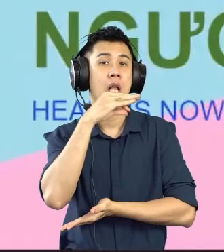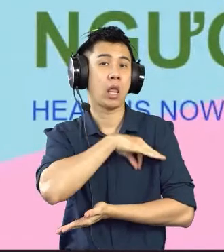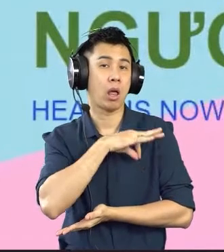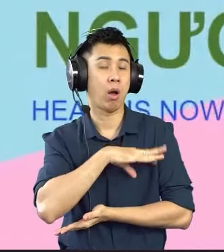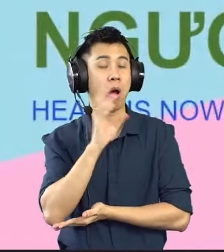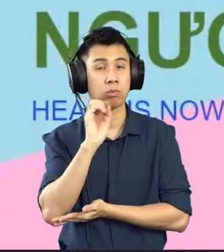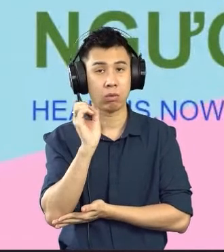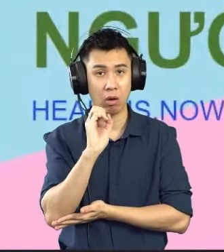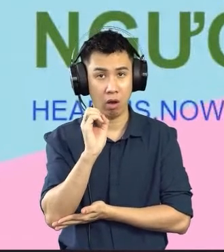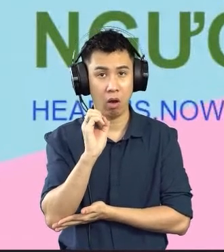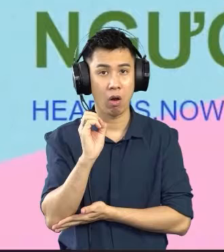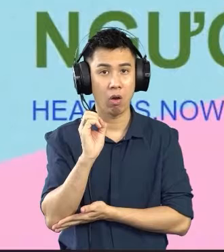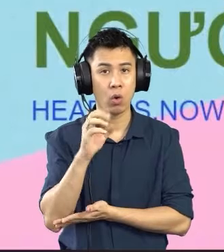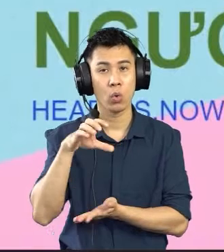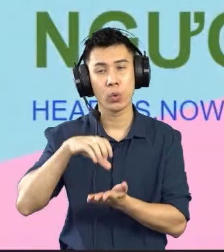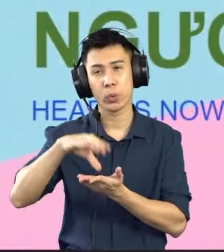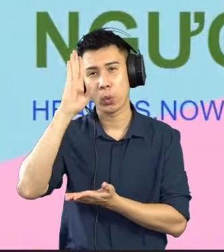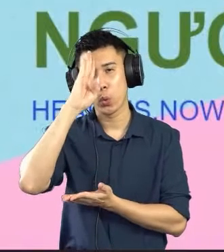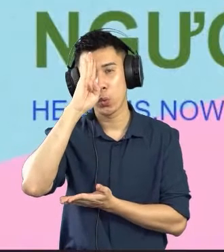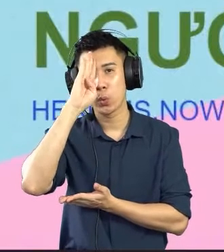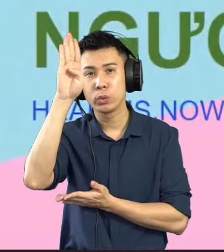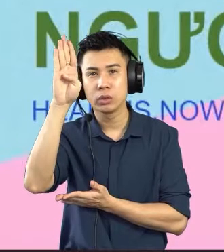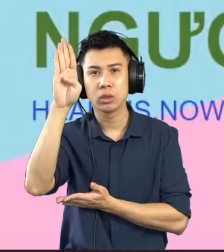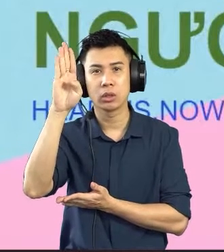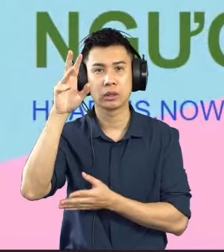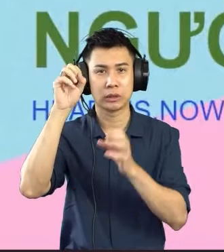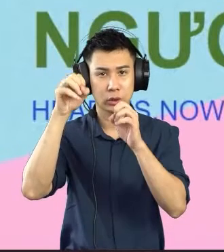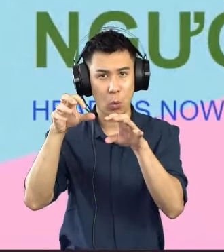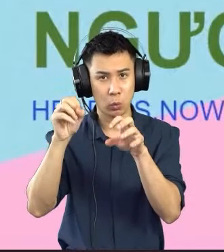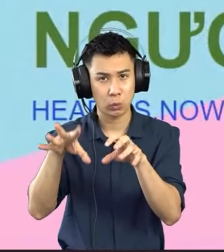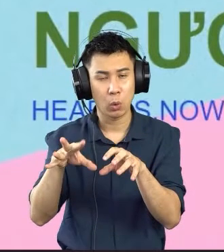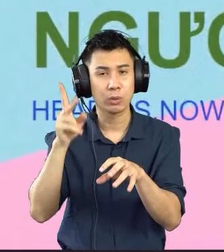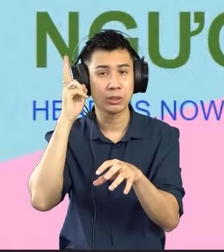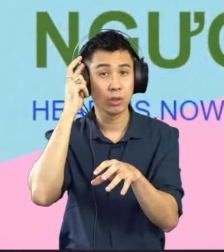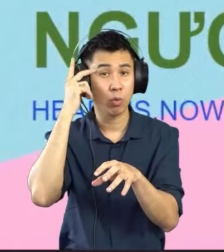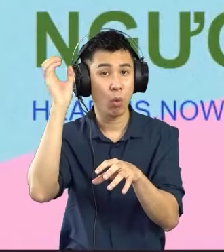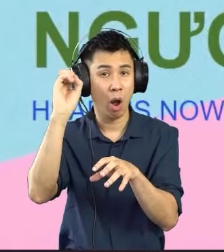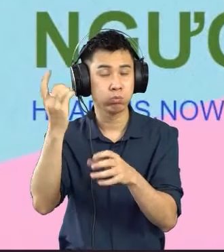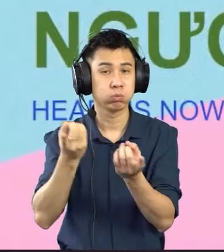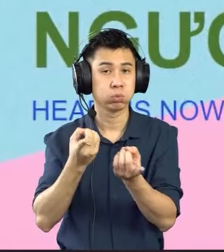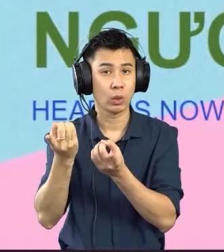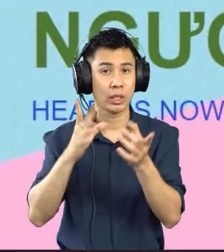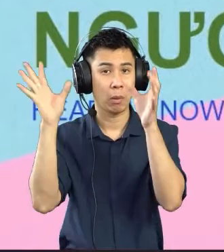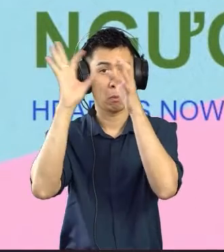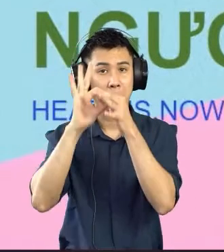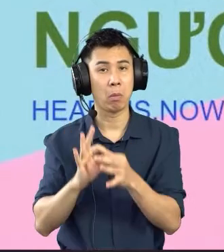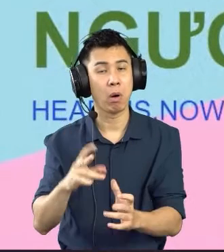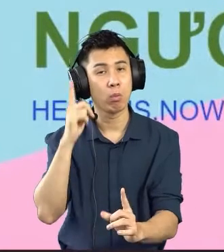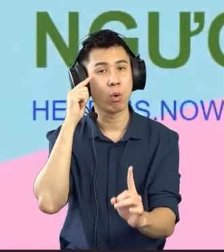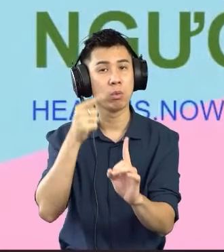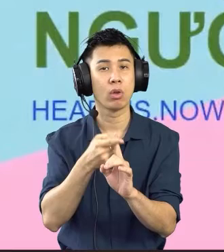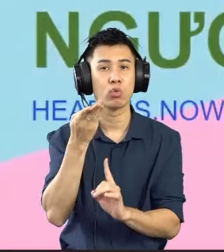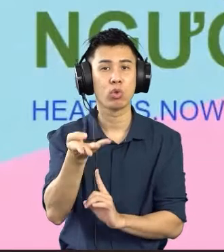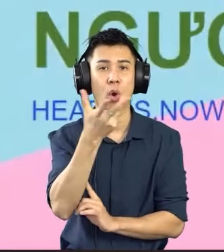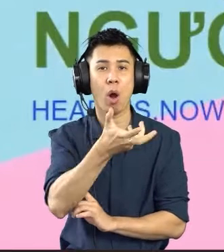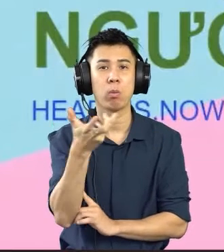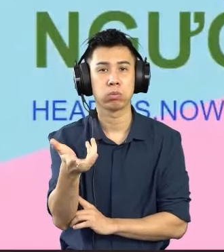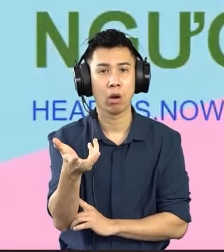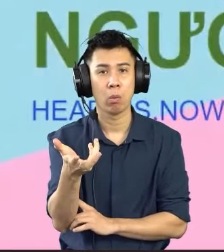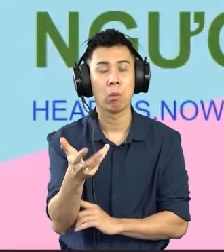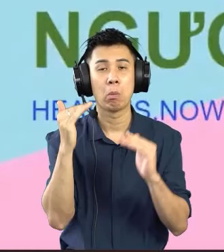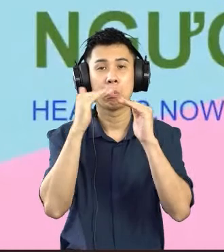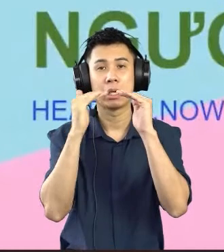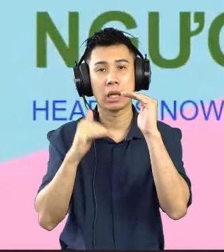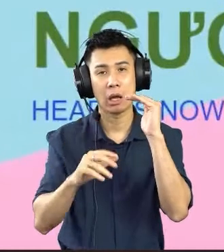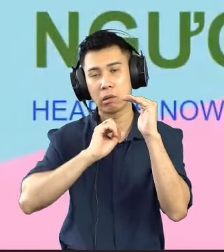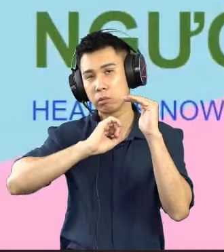Học Việt Gap kết hợp cùng với các tổ chức giáo dục, tổ chức phi chính phủ và các doanh nghiệp hướng đến cộng đồng nhằm xóa đi sự bất bình